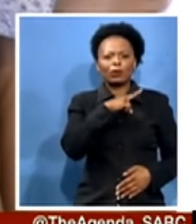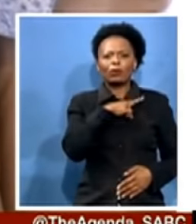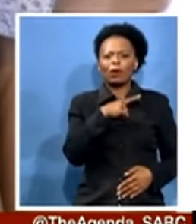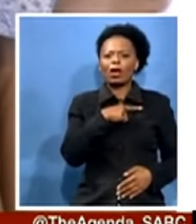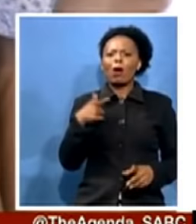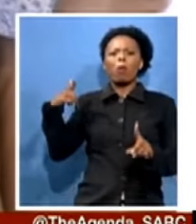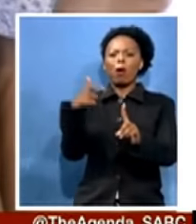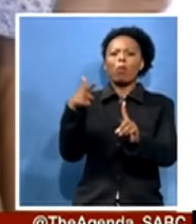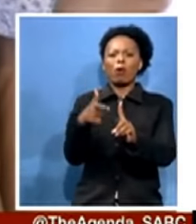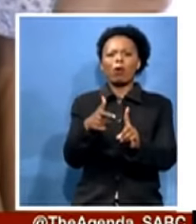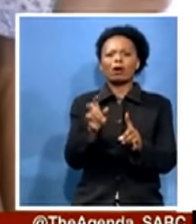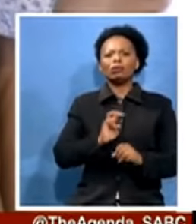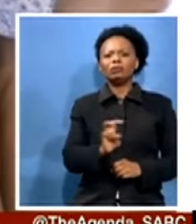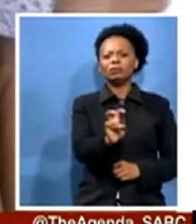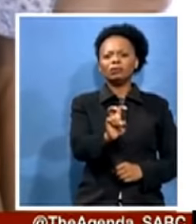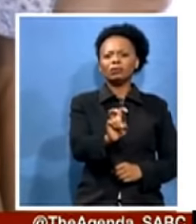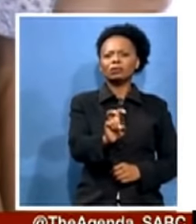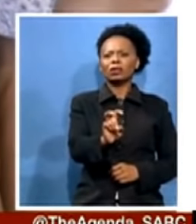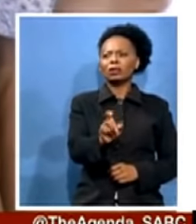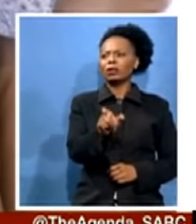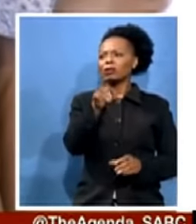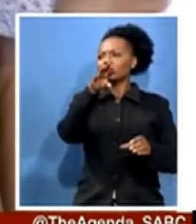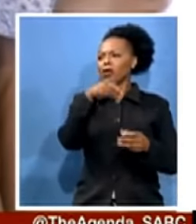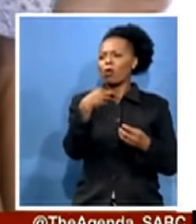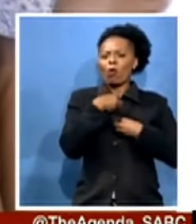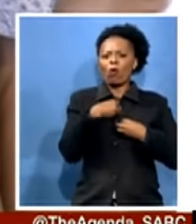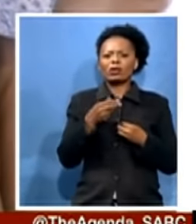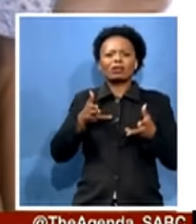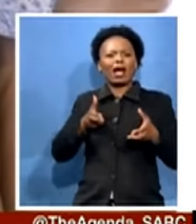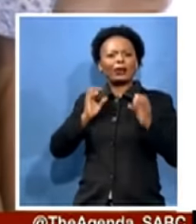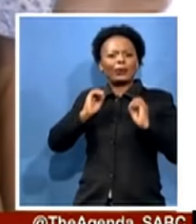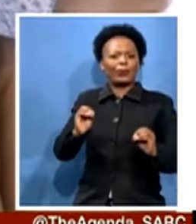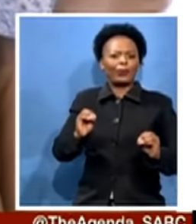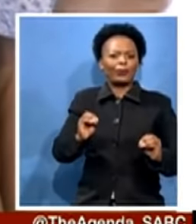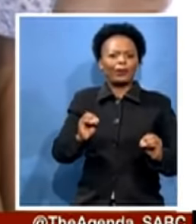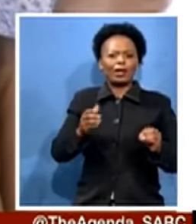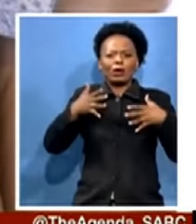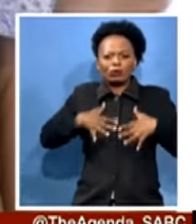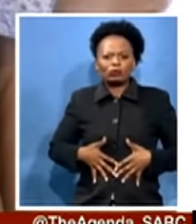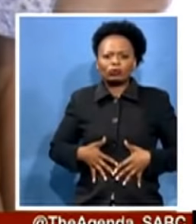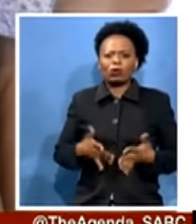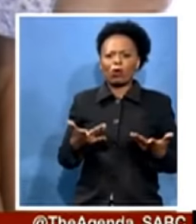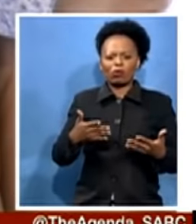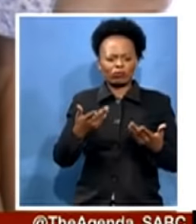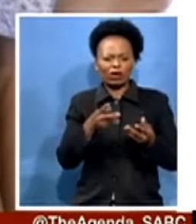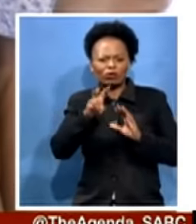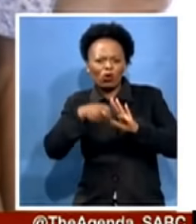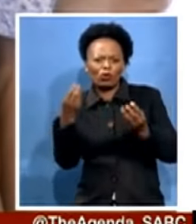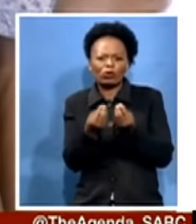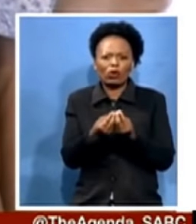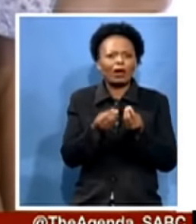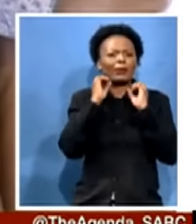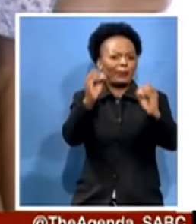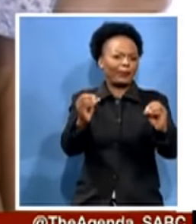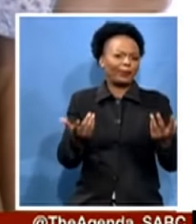ugqekeza kanjani umuntu ongaphethe izinto zokugqekeza okwesithathu ugqekeza kanjani endaweni